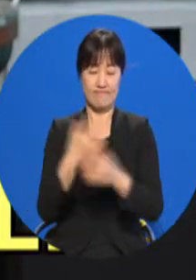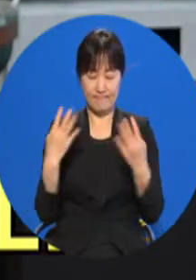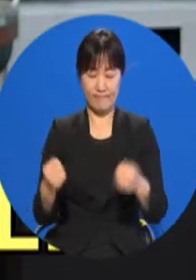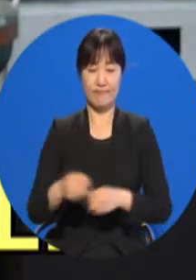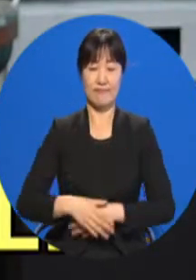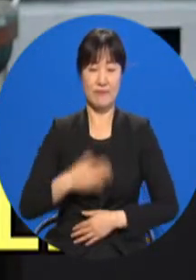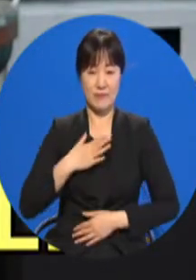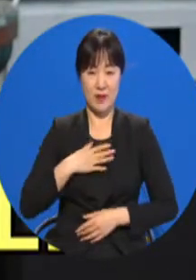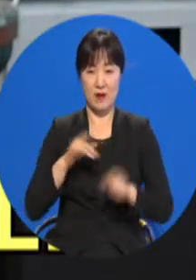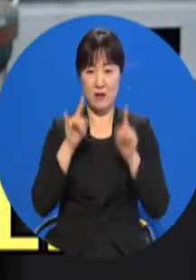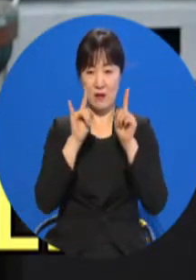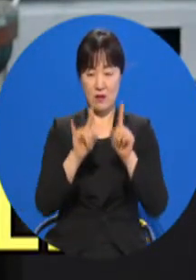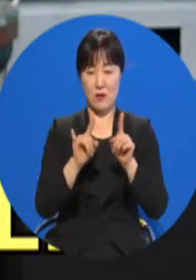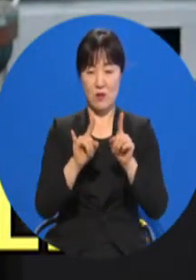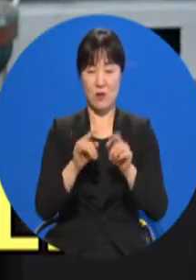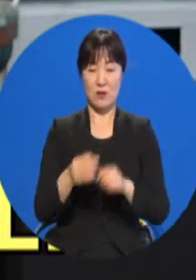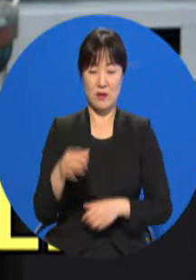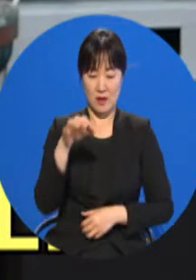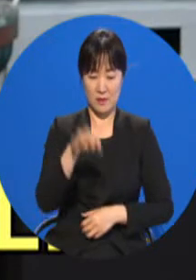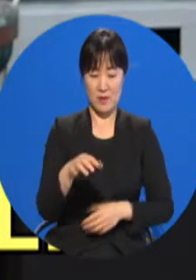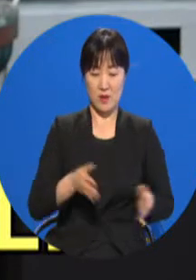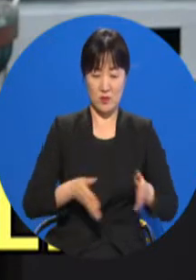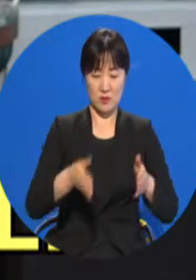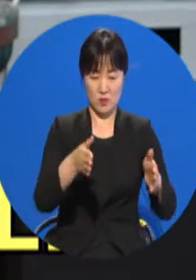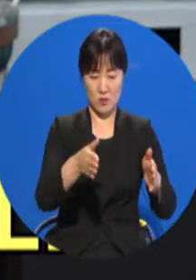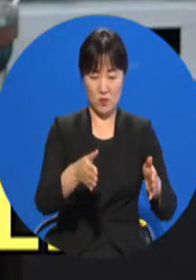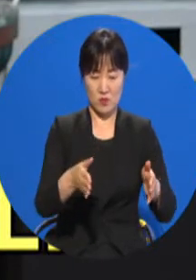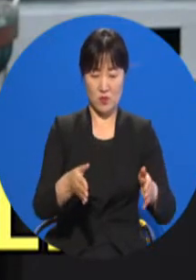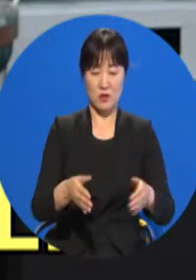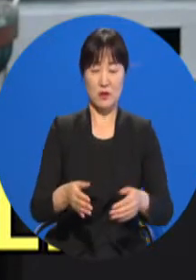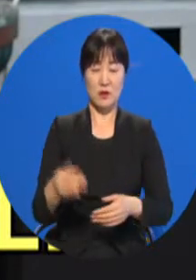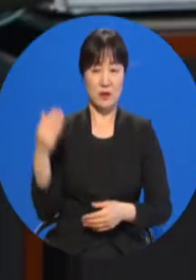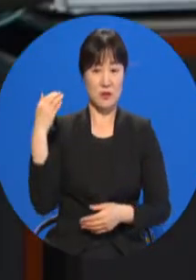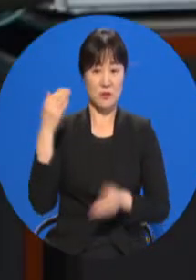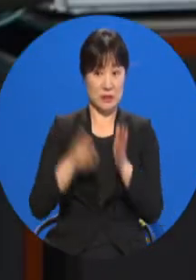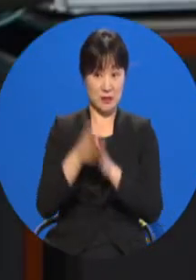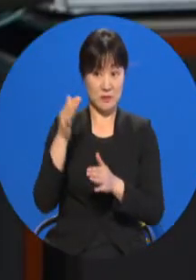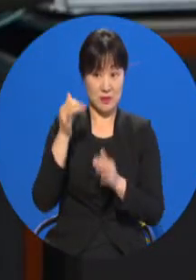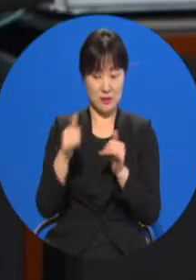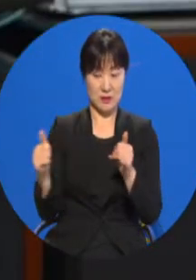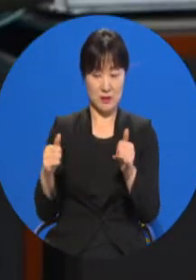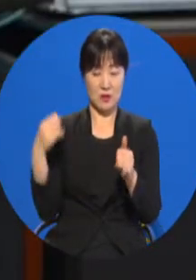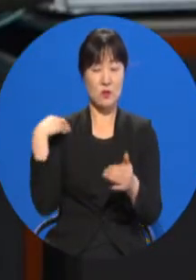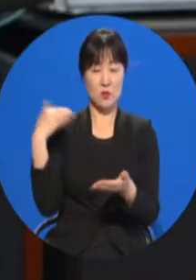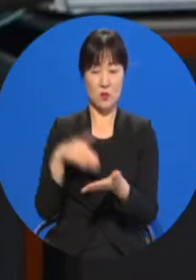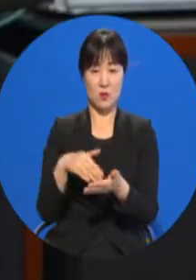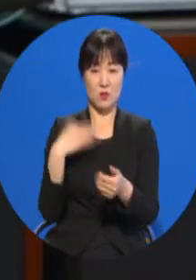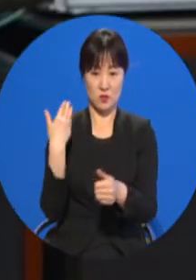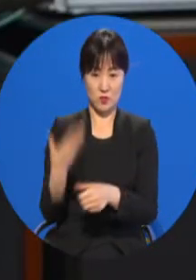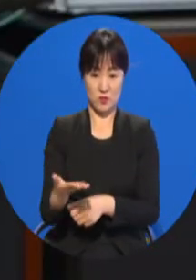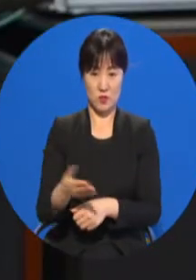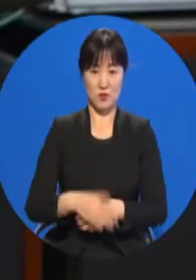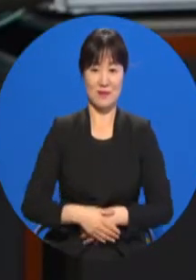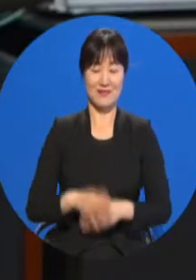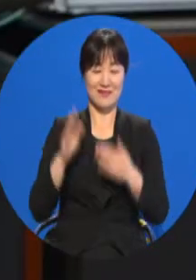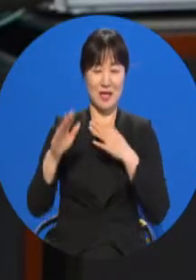해양공원, 그 앞에 도로, 이거는 우리 시민들께 돌려드려야 되겠다. 예, 다음에는 인터뷰 없이 그냥 막걸리만 먹는